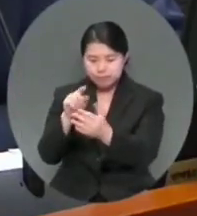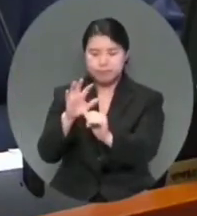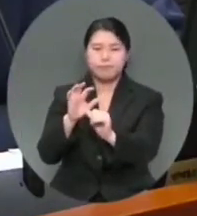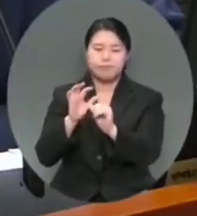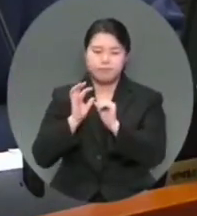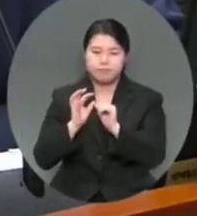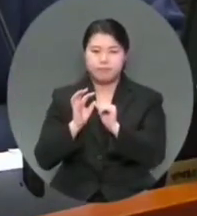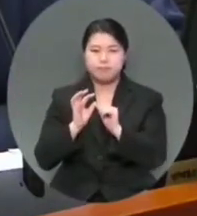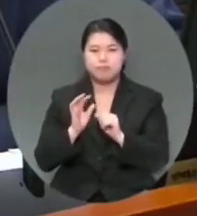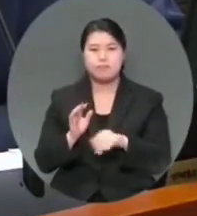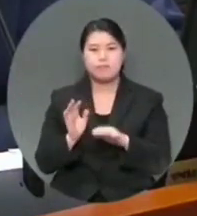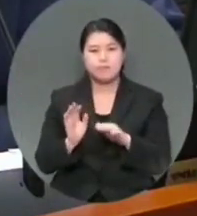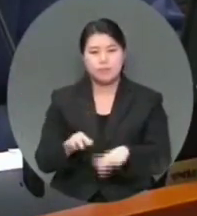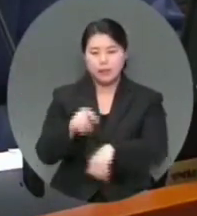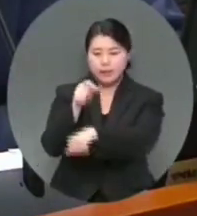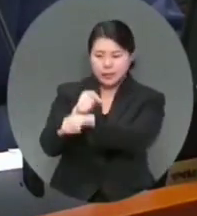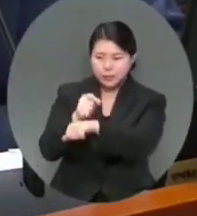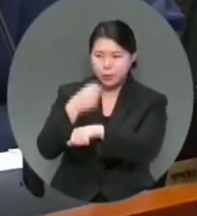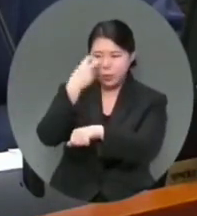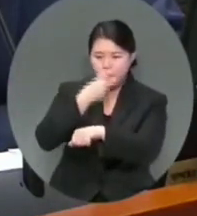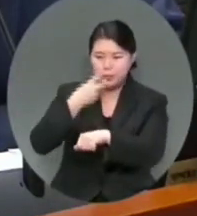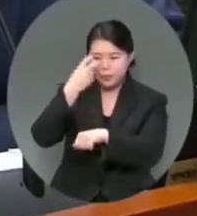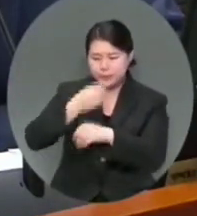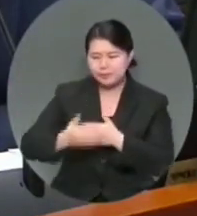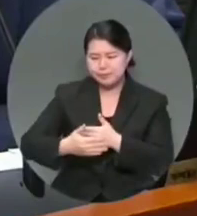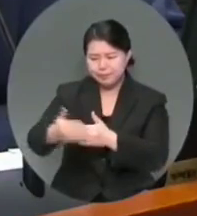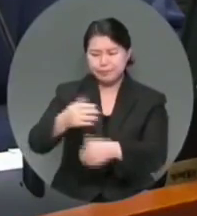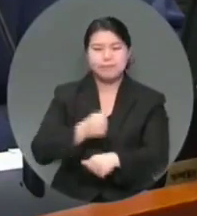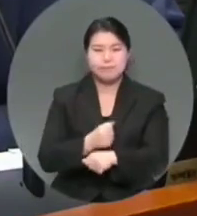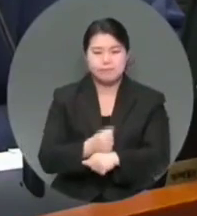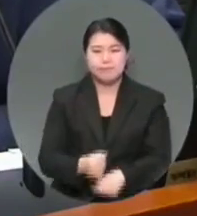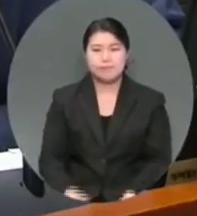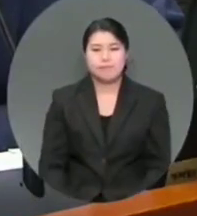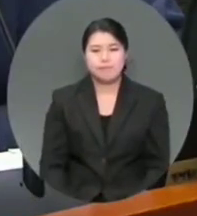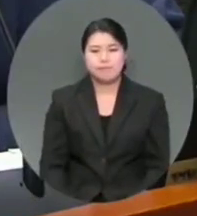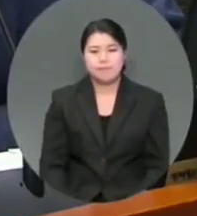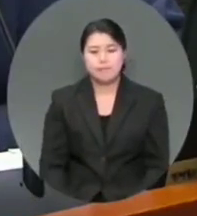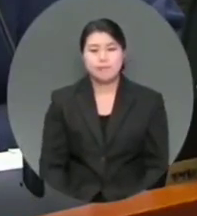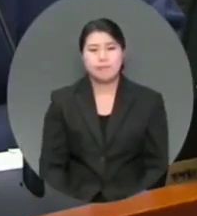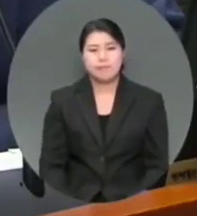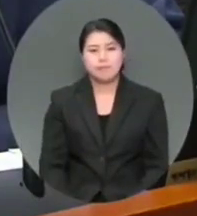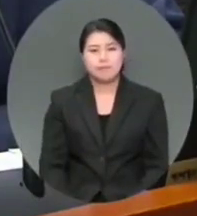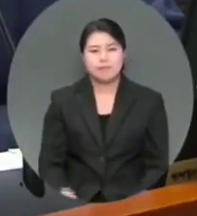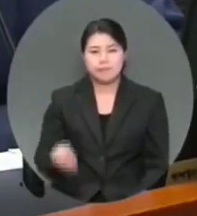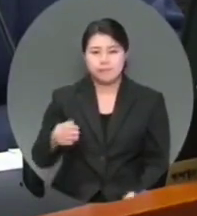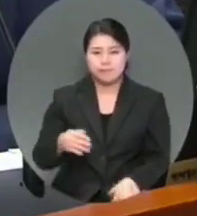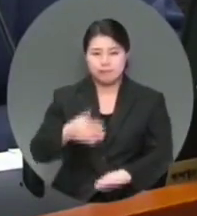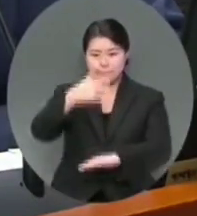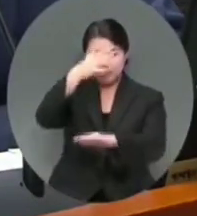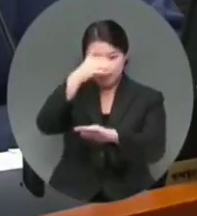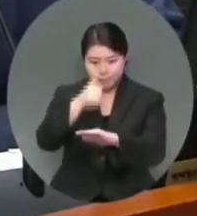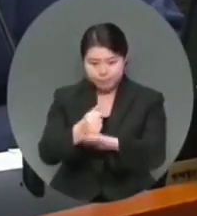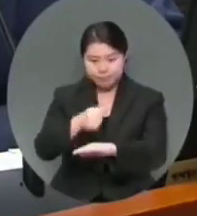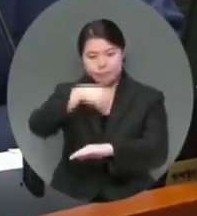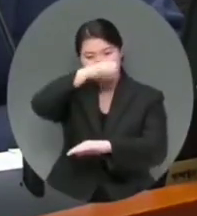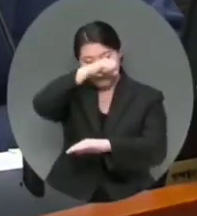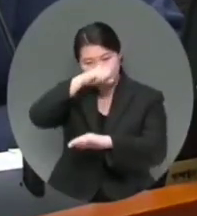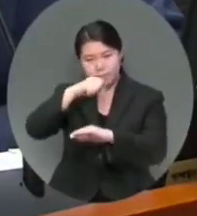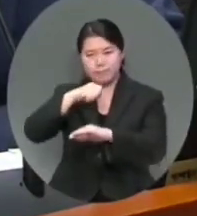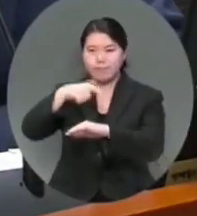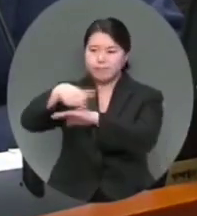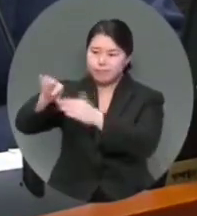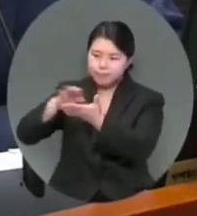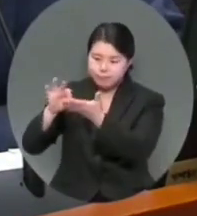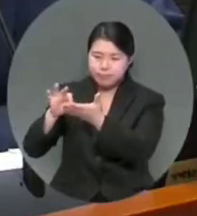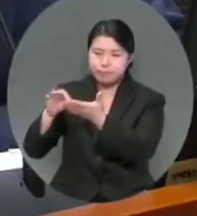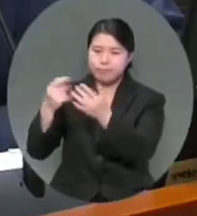수용하면서 거기에 실무적인 검토를 쭉 각 부처에서도 진행하고 그래서 오면은 최종적으로 예산실하고 우리 기획재정부하고